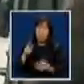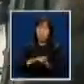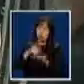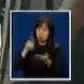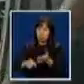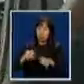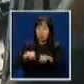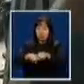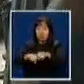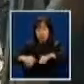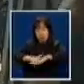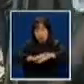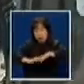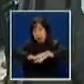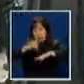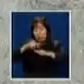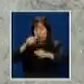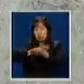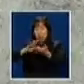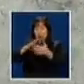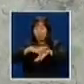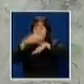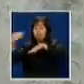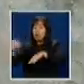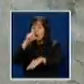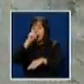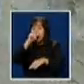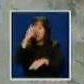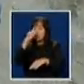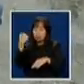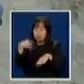ไปสู่ฟาร์มไก่ไข่ที่นี่นะครับ